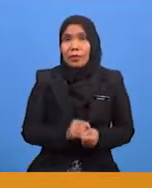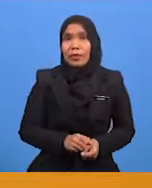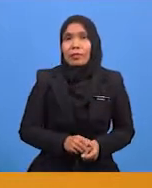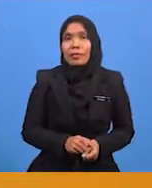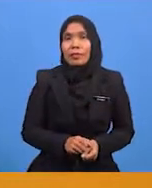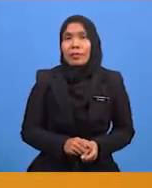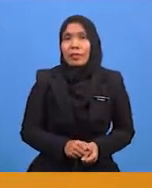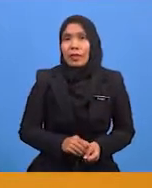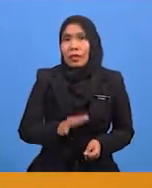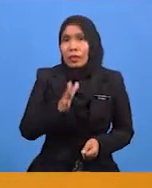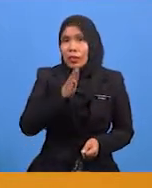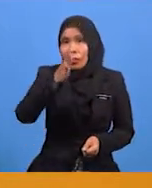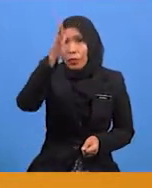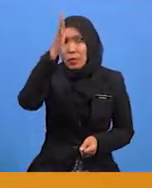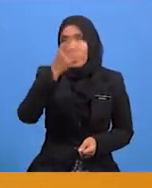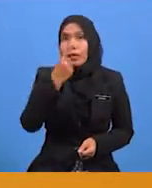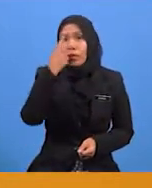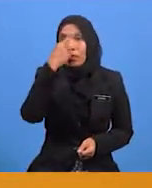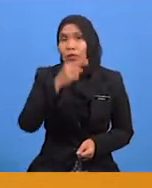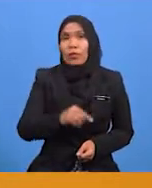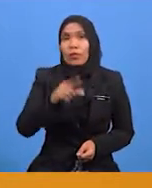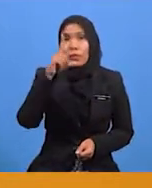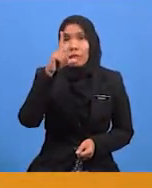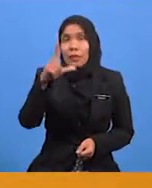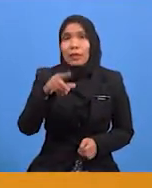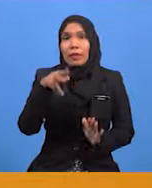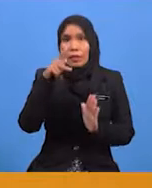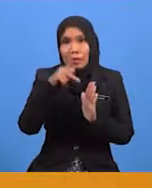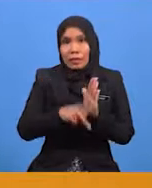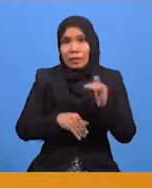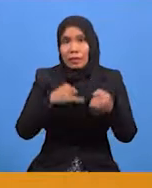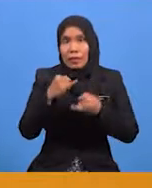untuk melihat kejayaan anak-anak dalam pelajaran.